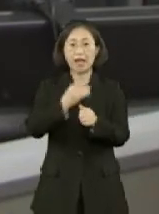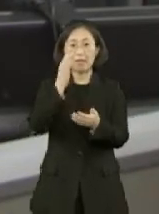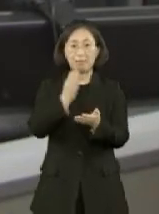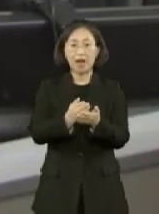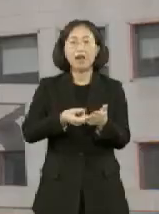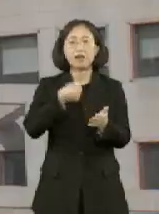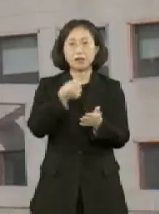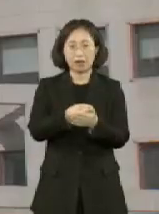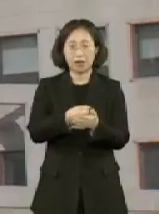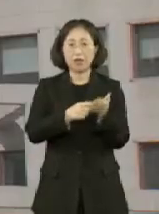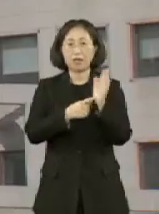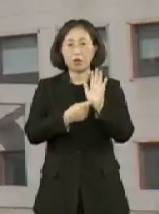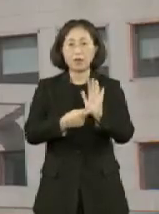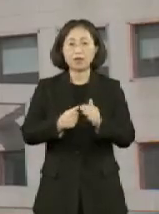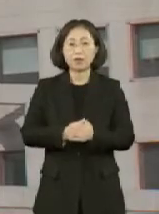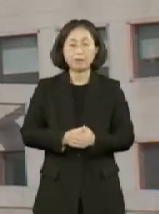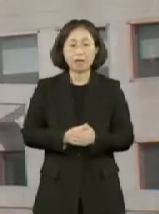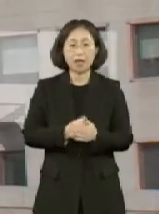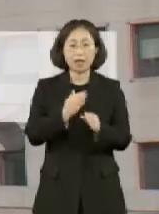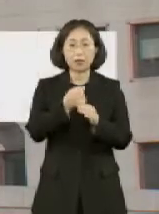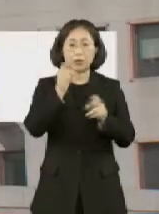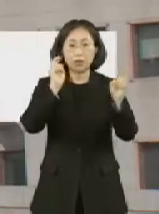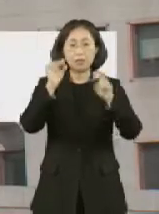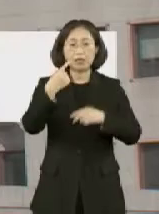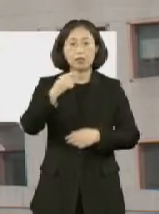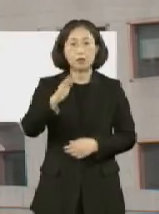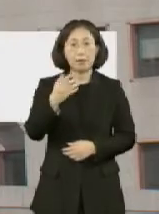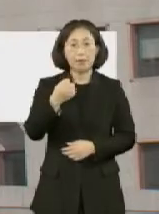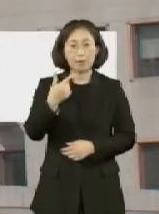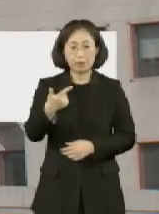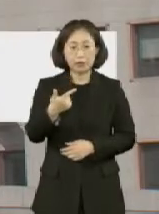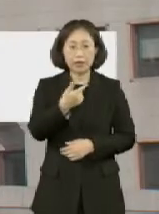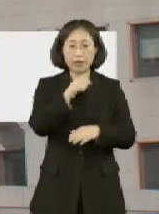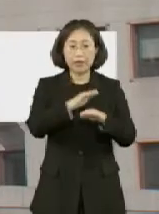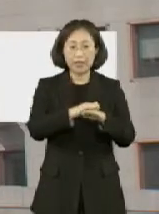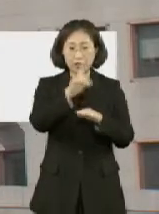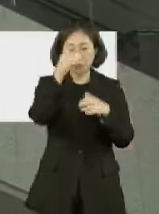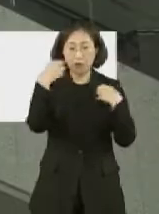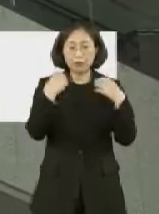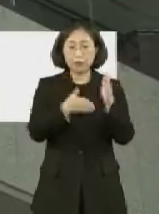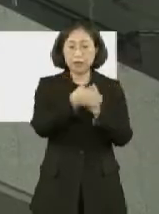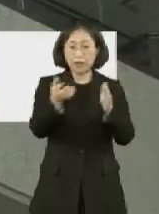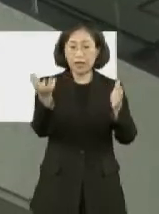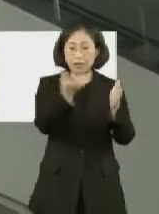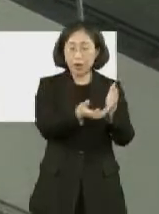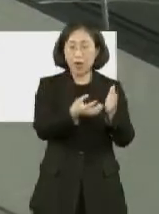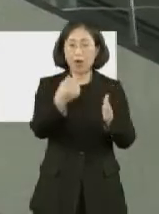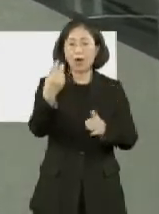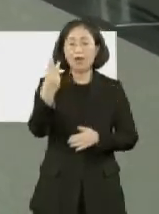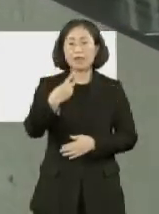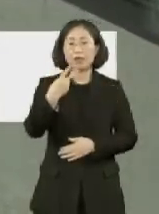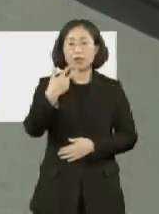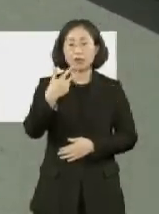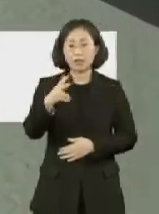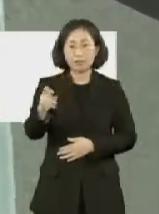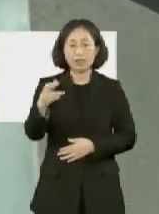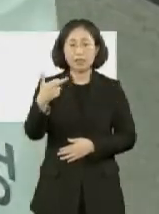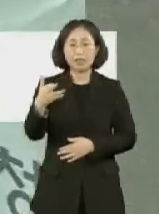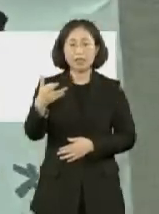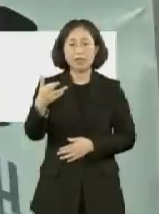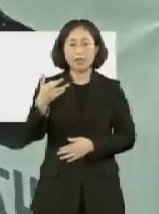밝혔습니다. 중소기업청은 1998년 정부 대전청사에 입주했고 지난 2017년